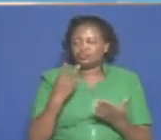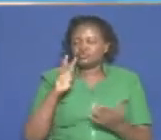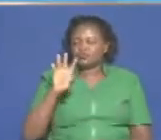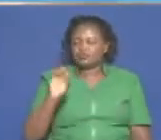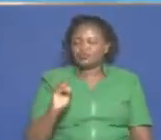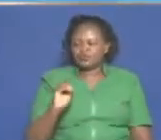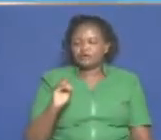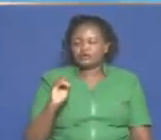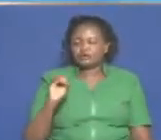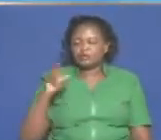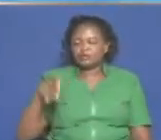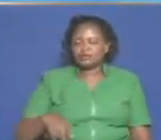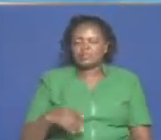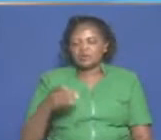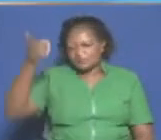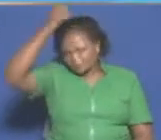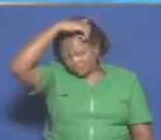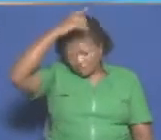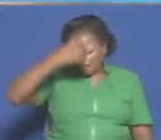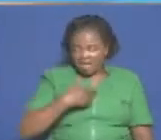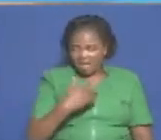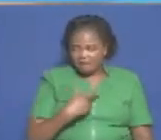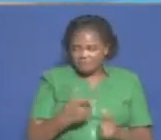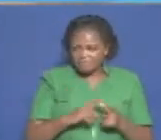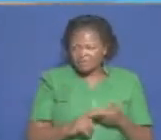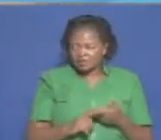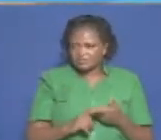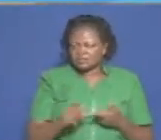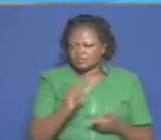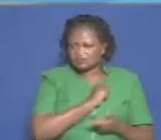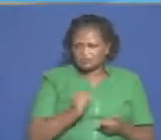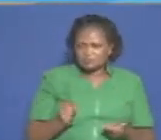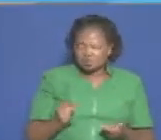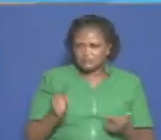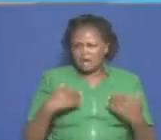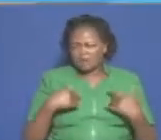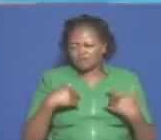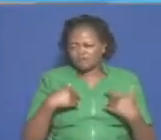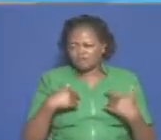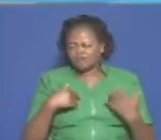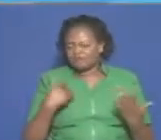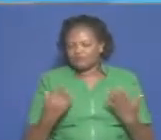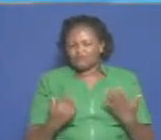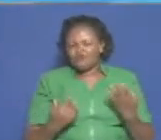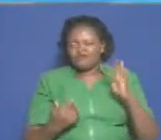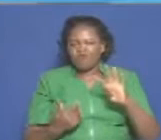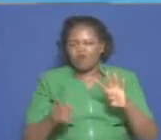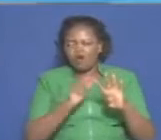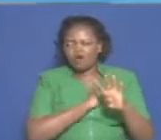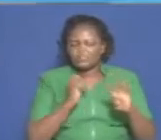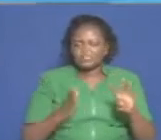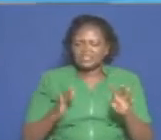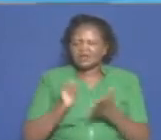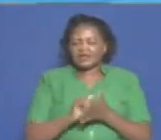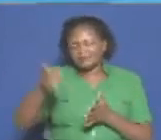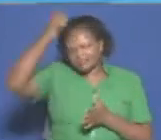shahada. Na ukielekea katika nyumba ya seneti, ni kwamba ni maseneta tu wanne ambao hawana shahada.